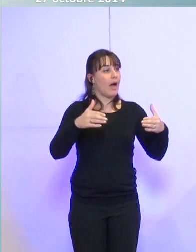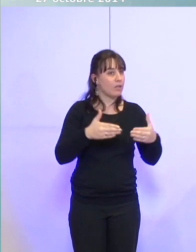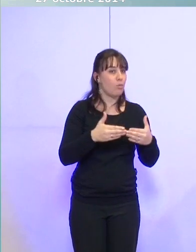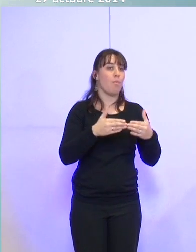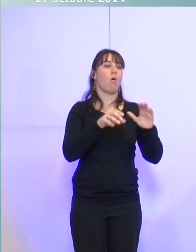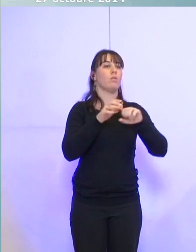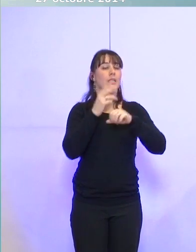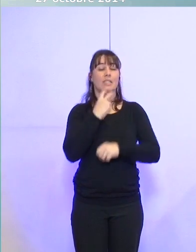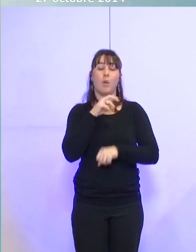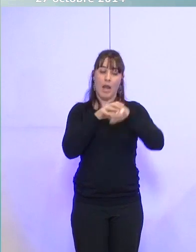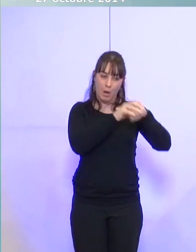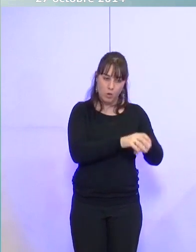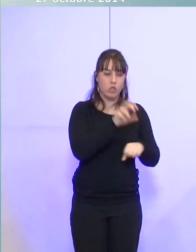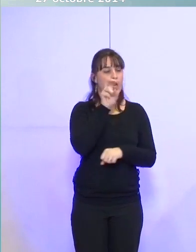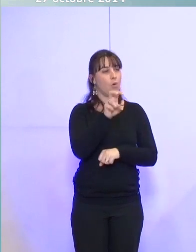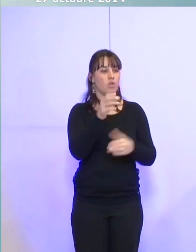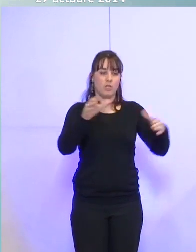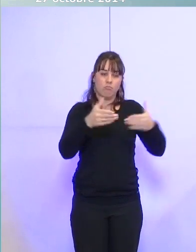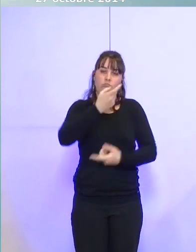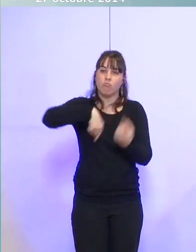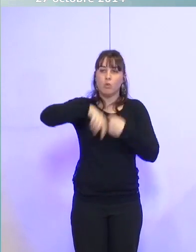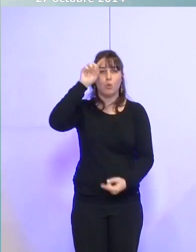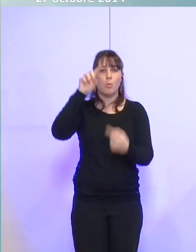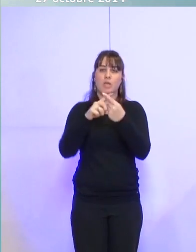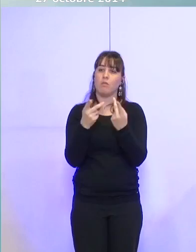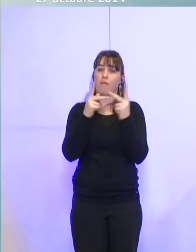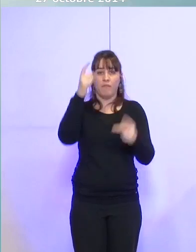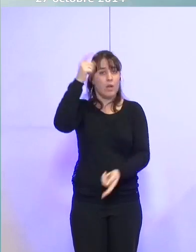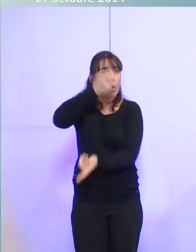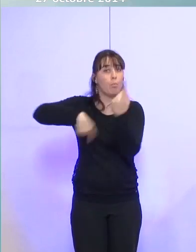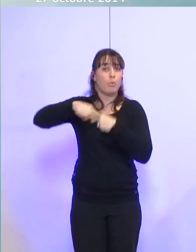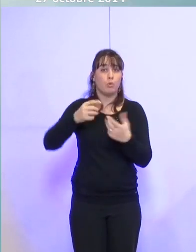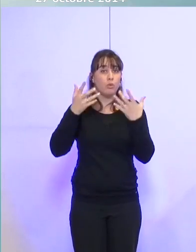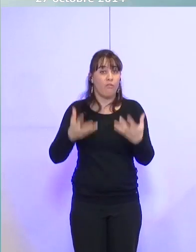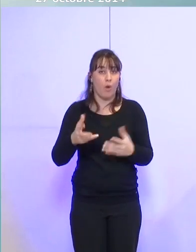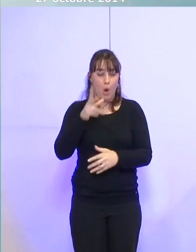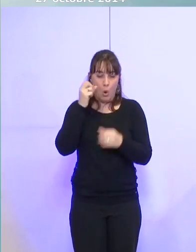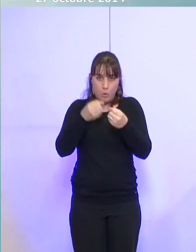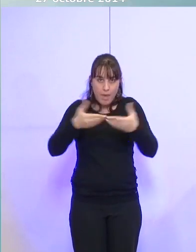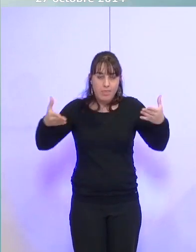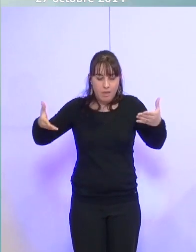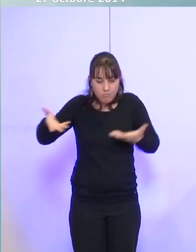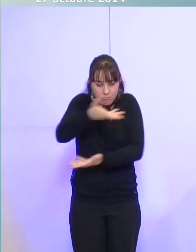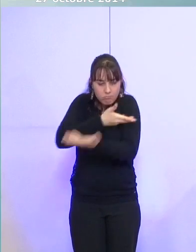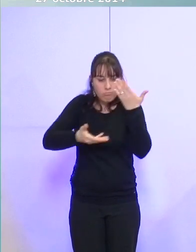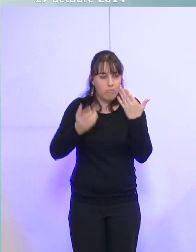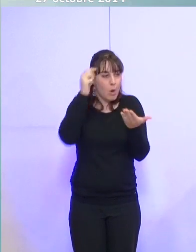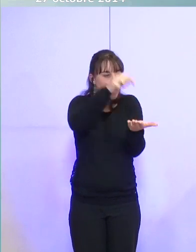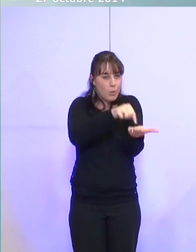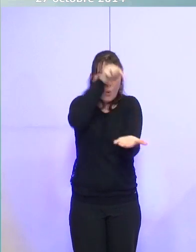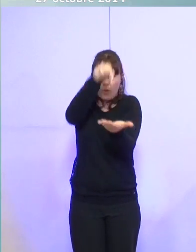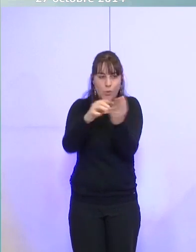écologistes a à cœur de favoriser une ville pour tous, une ville à taille humaine qui crée des lieux et des espaces de